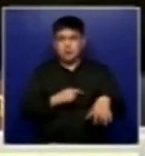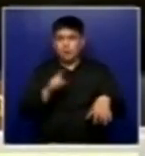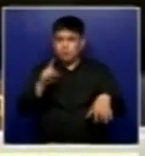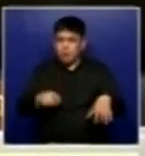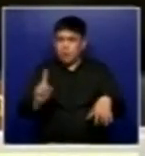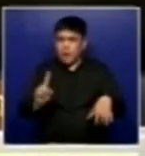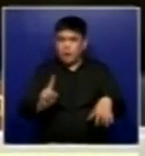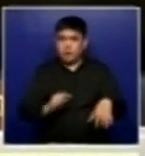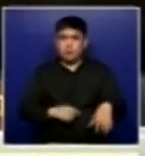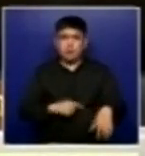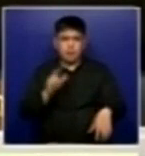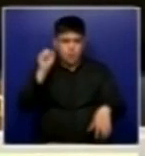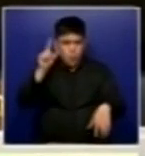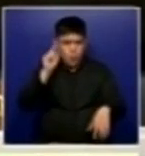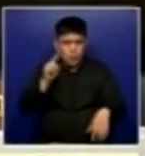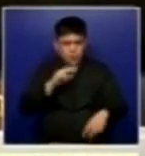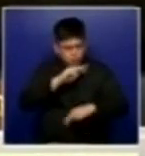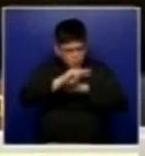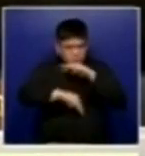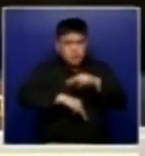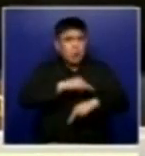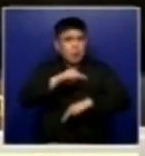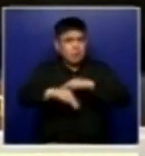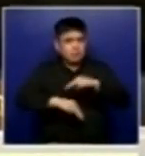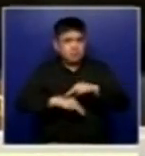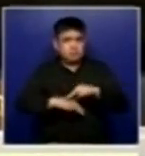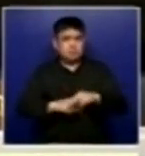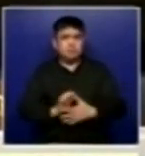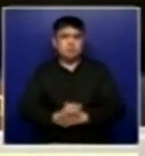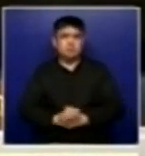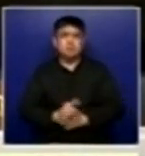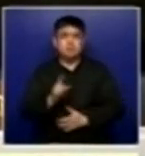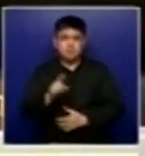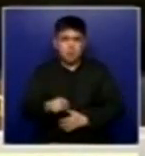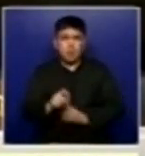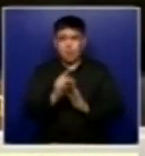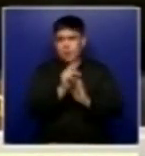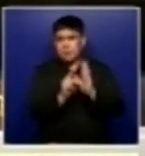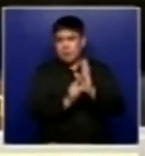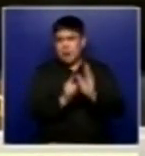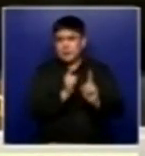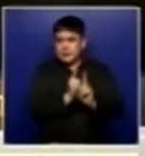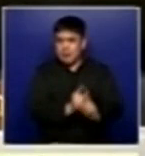นั้นไปเร่งสืบสวนสอบสวนและขยายผลดำเนินการตามกฎหมายกับเจ้าของส